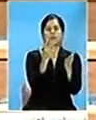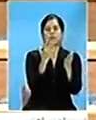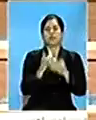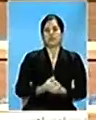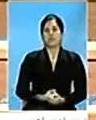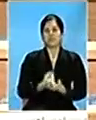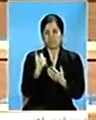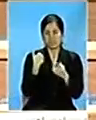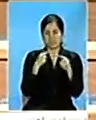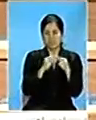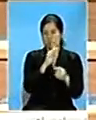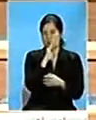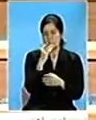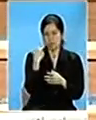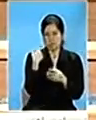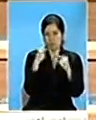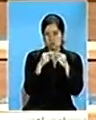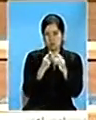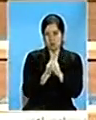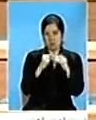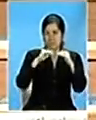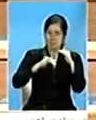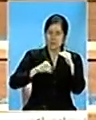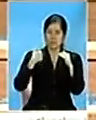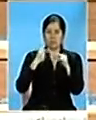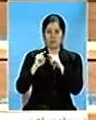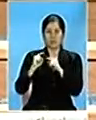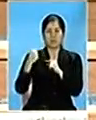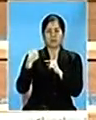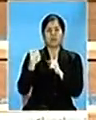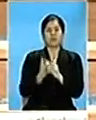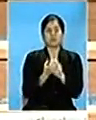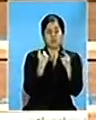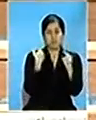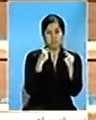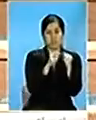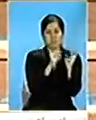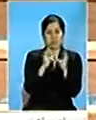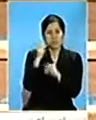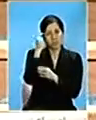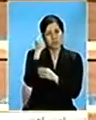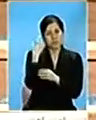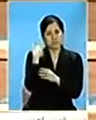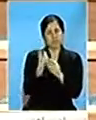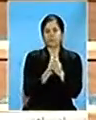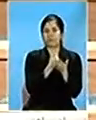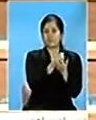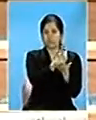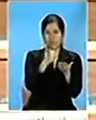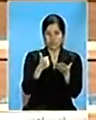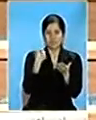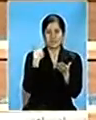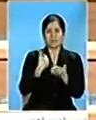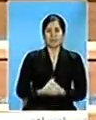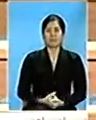ชันกันถึง 40% แต่ในสภาผู้แทนการเมืองไม่มีมีแนวคิดที่บริสุทธิ์ร้วนๆเปรียบเสมือนกับเป็นส